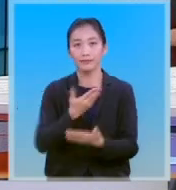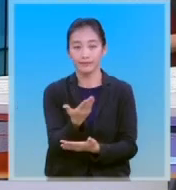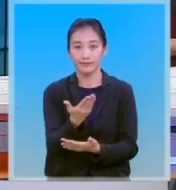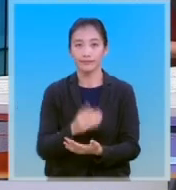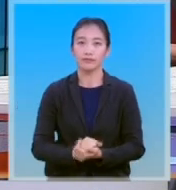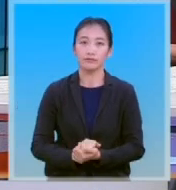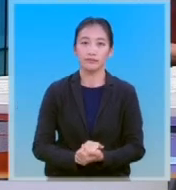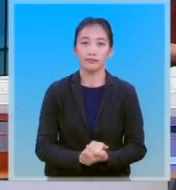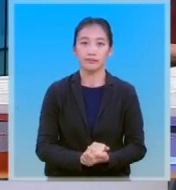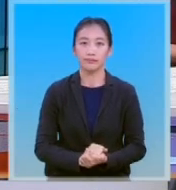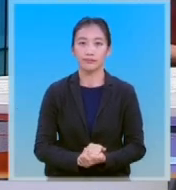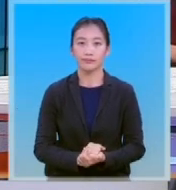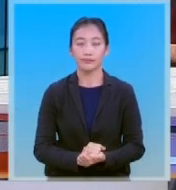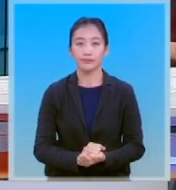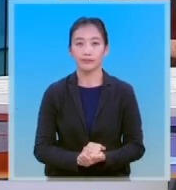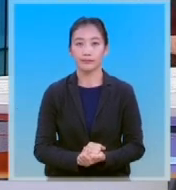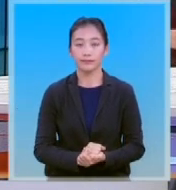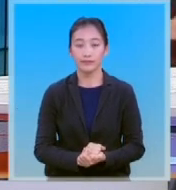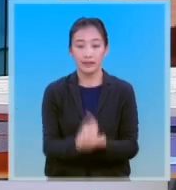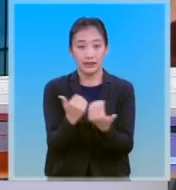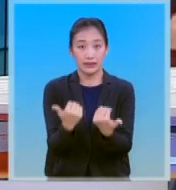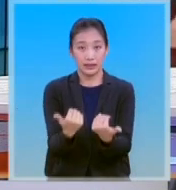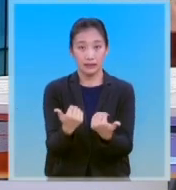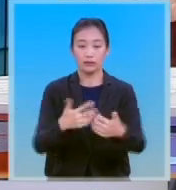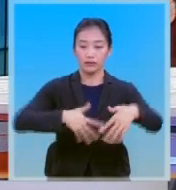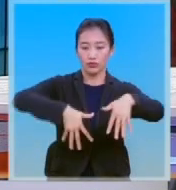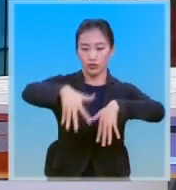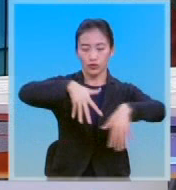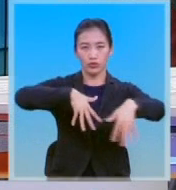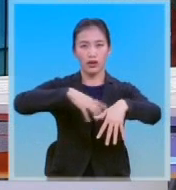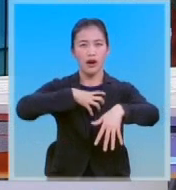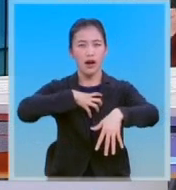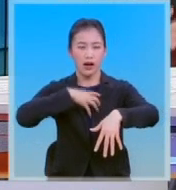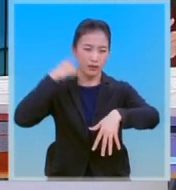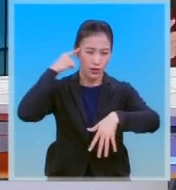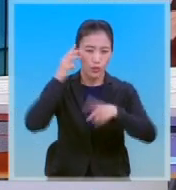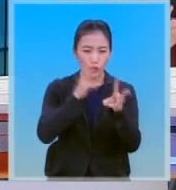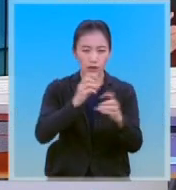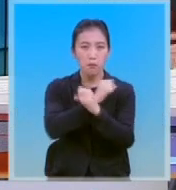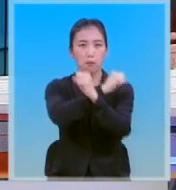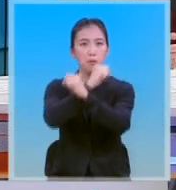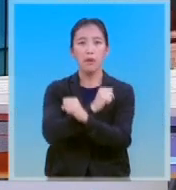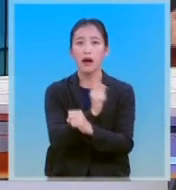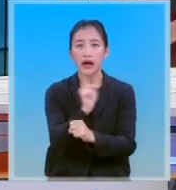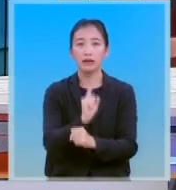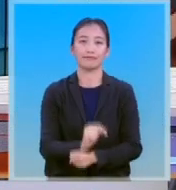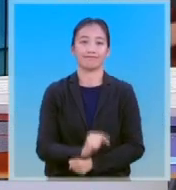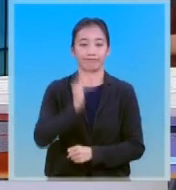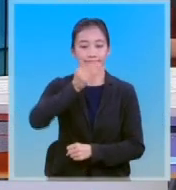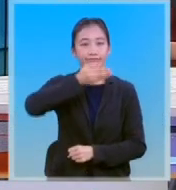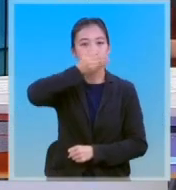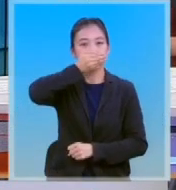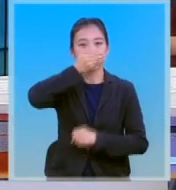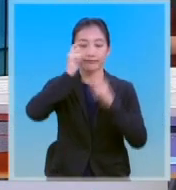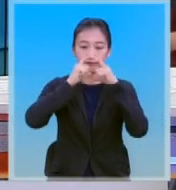เหมือนกันนะคะทีนี้สิ่งที่ประชาชนต้องการหยิบขึ้นมาเพื่อป้องกันฝุ่นนั่นก็คือหน้ากาก N95 นะคะในสัปดาห์